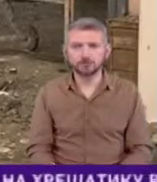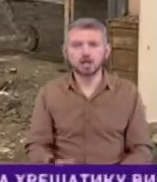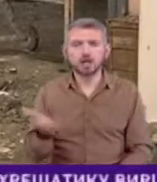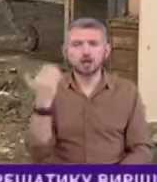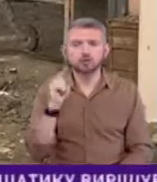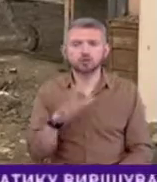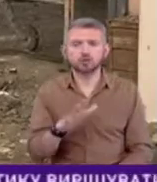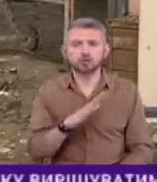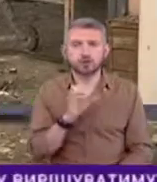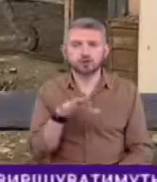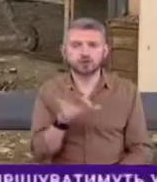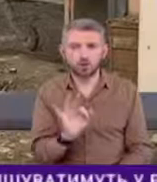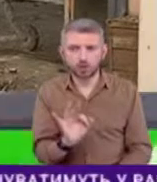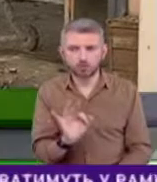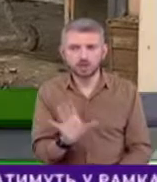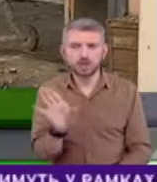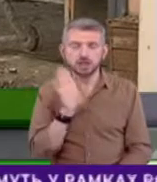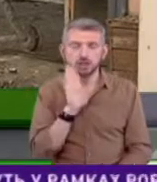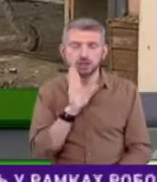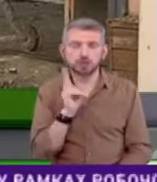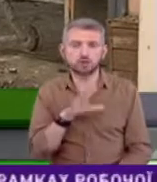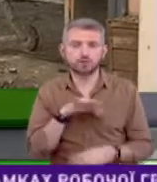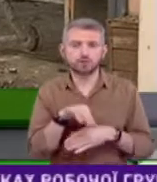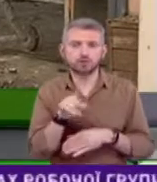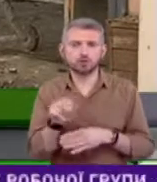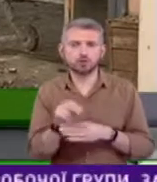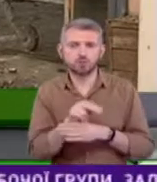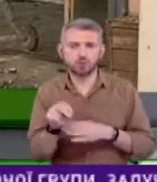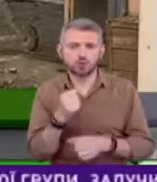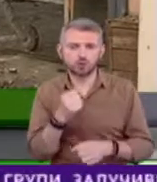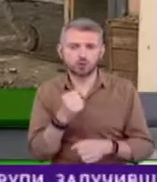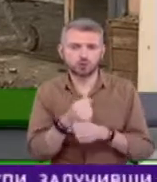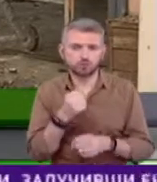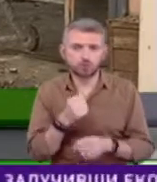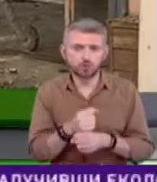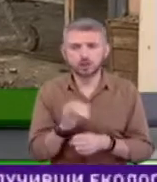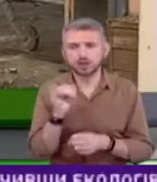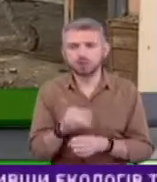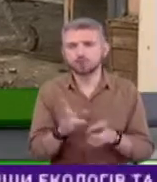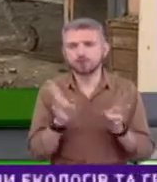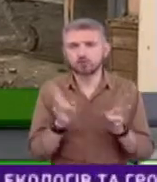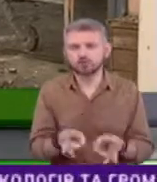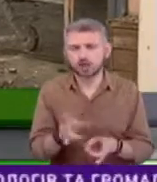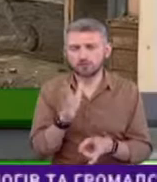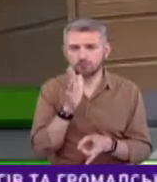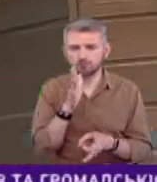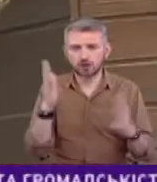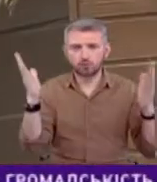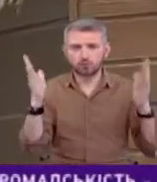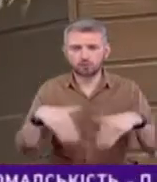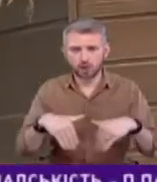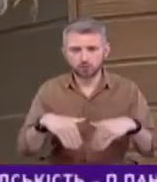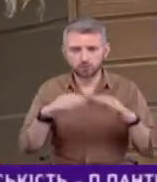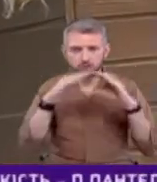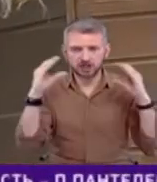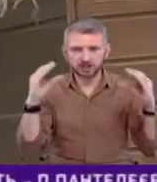Раніше тут була СТО. Жінки, які проводили тут ремонтні роботи і постраждали під час обвалу